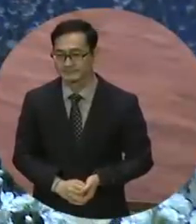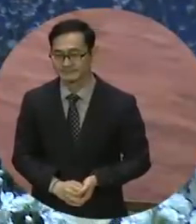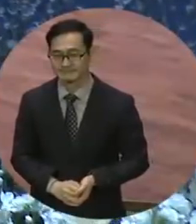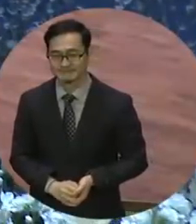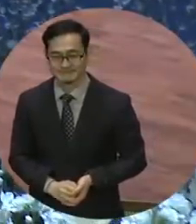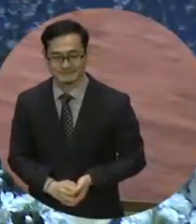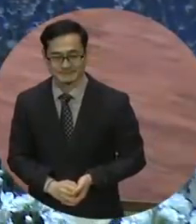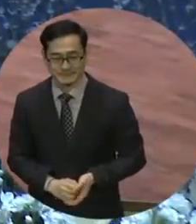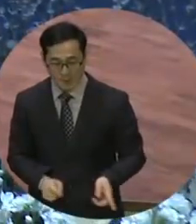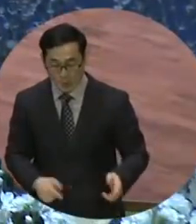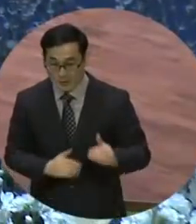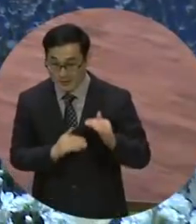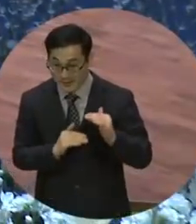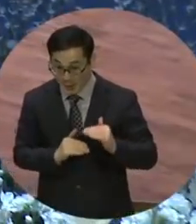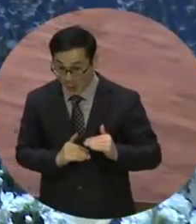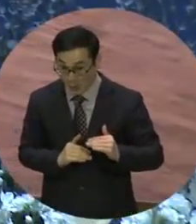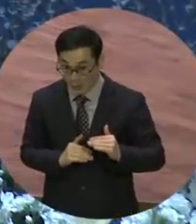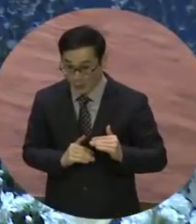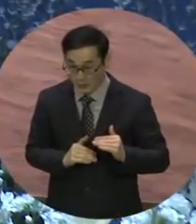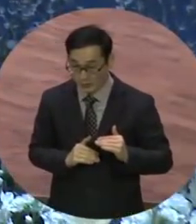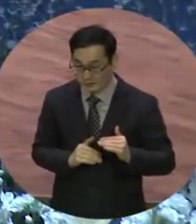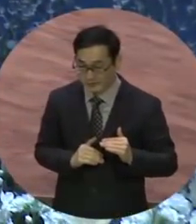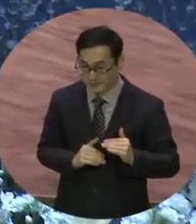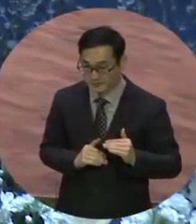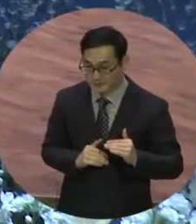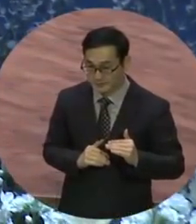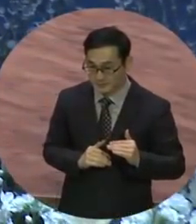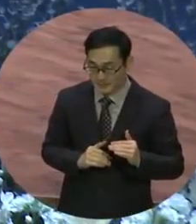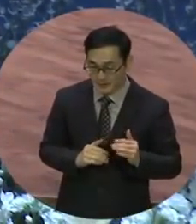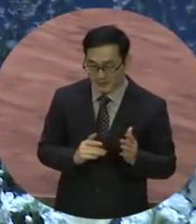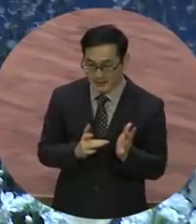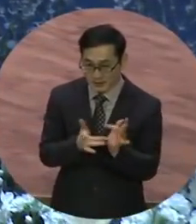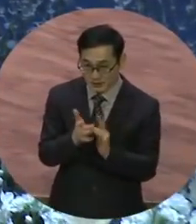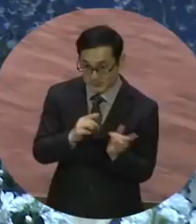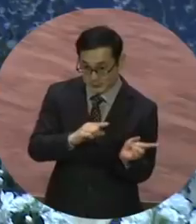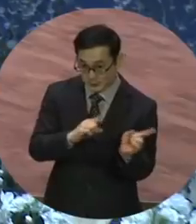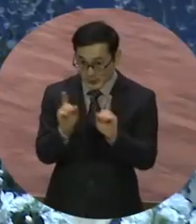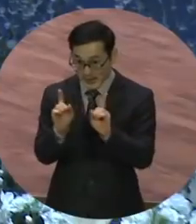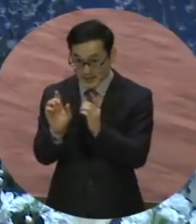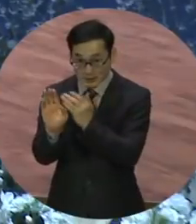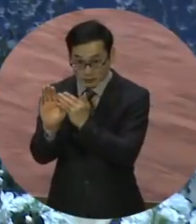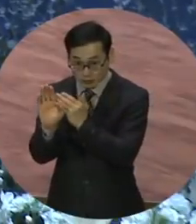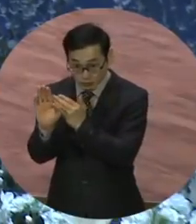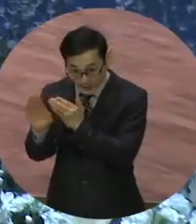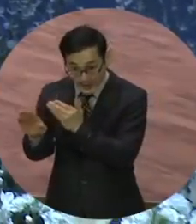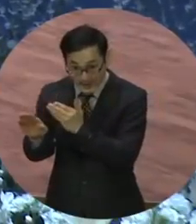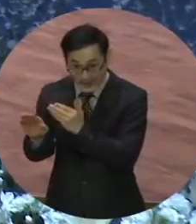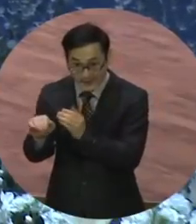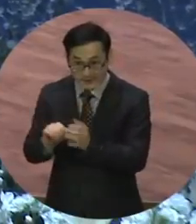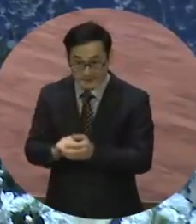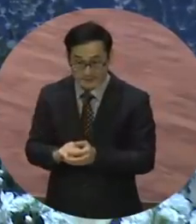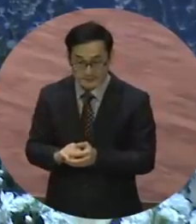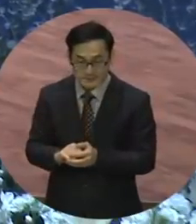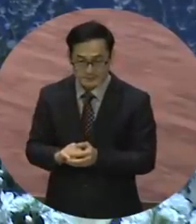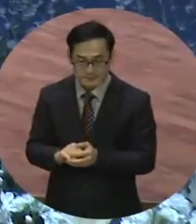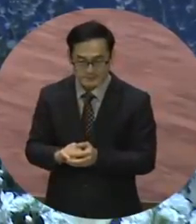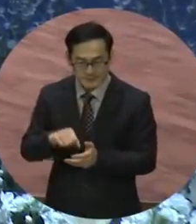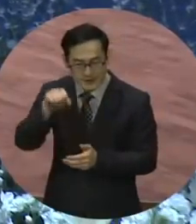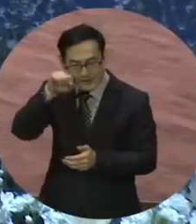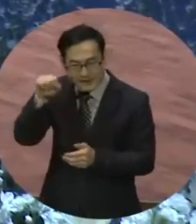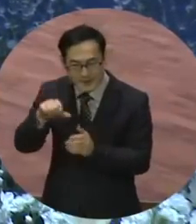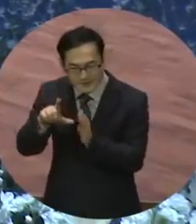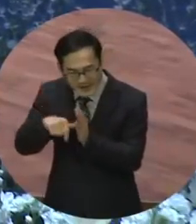오늘 본문 이전의 내용을 보면요 부활하신 예수님께서 새벽에 숯불을